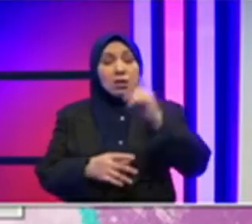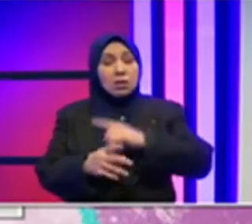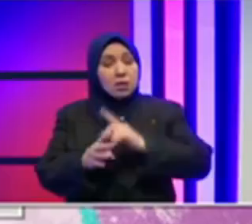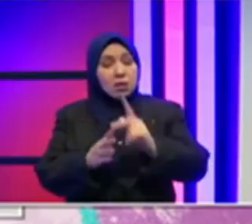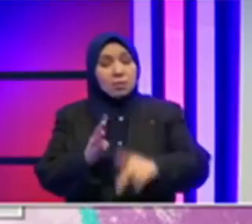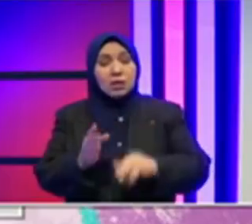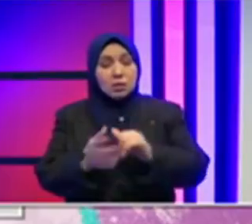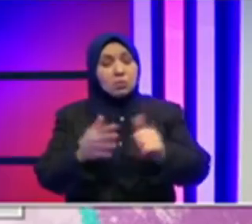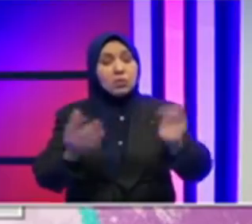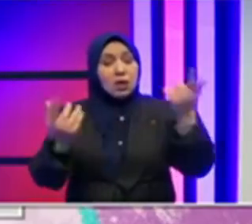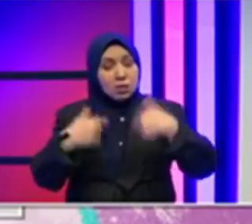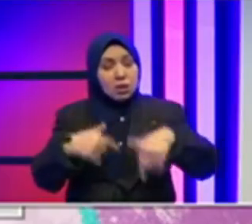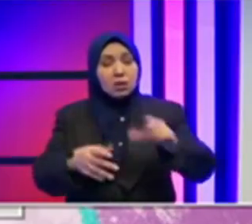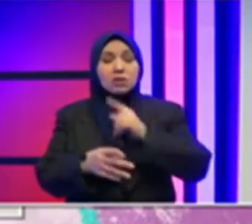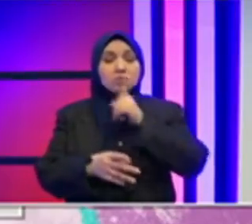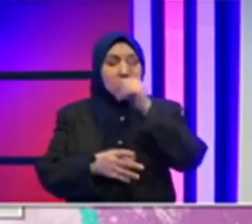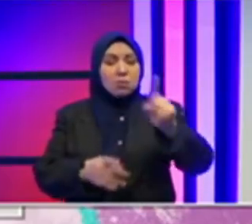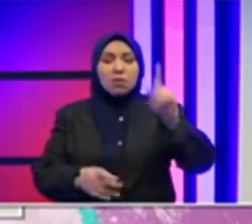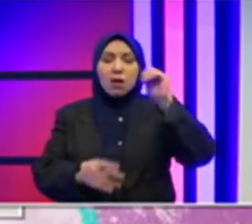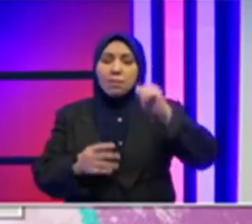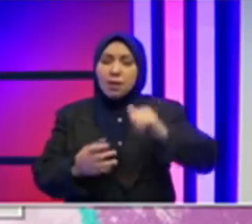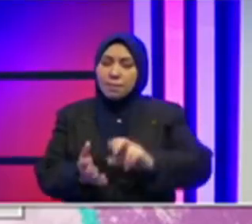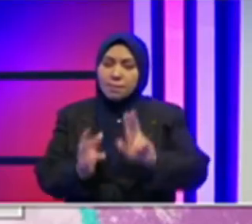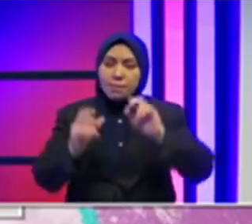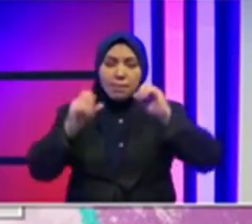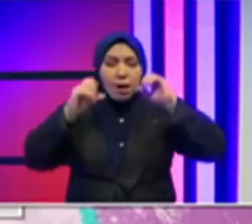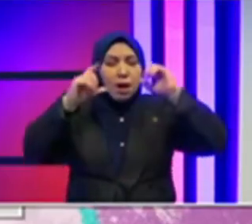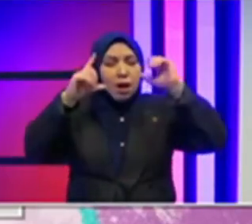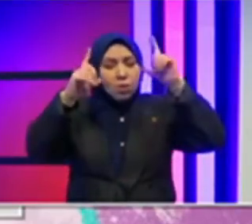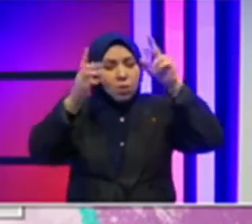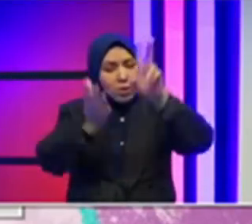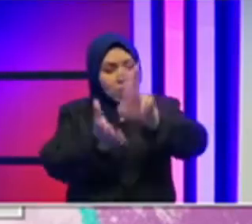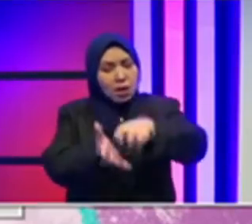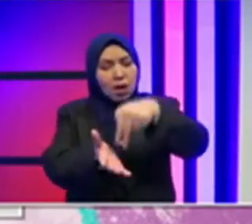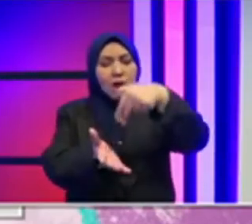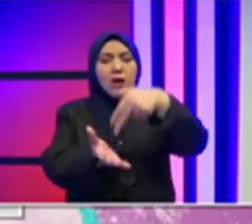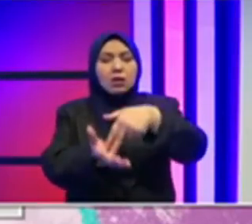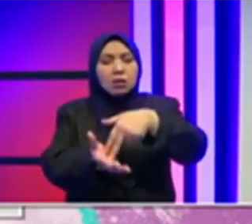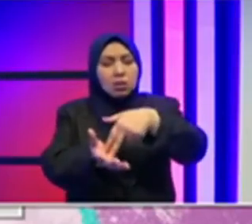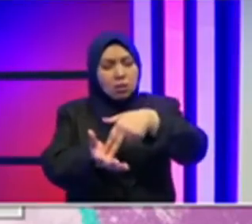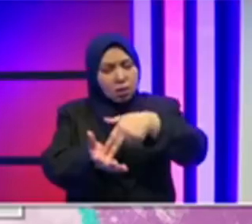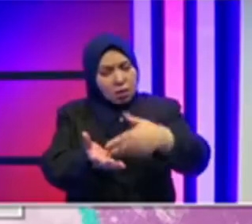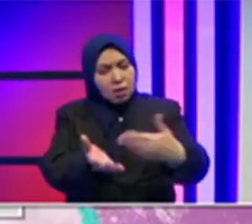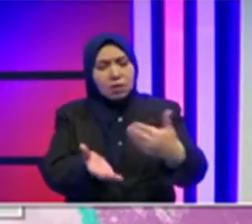آتية لا ريب فيها